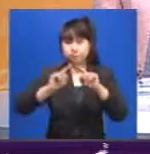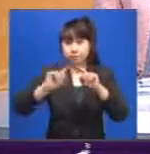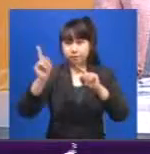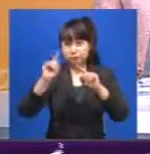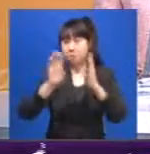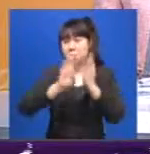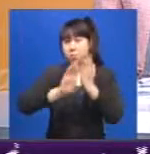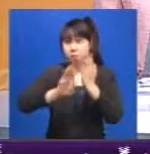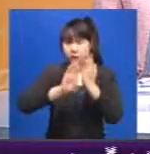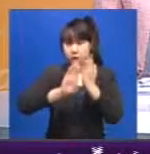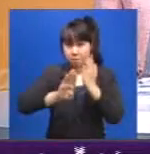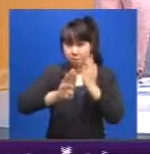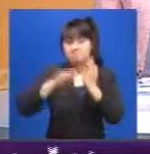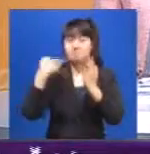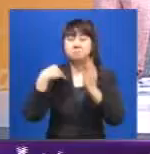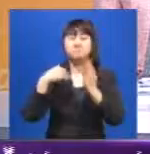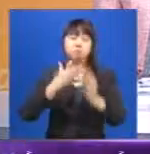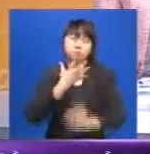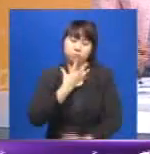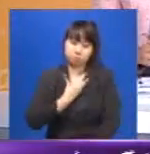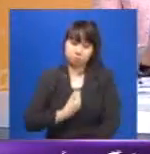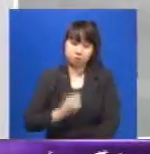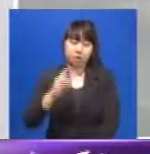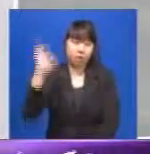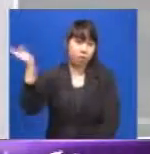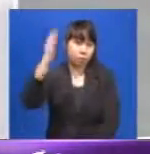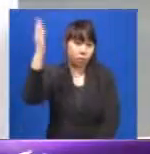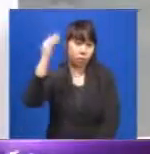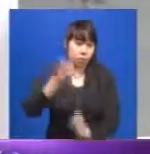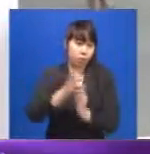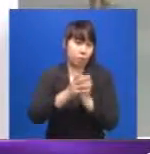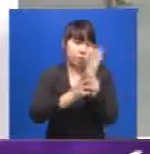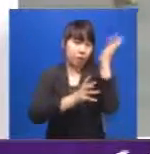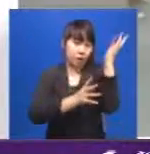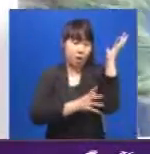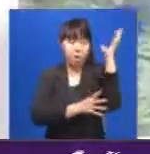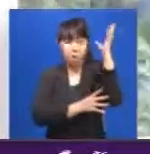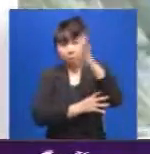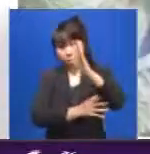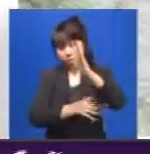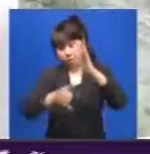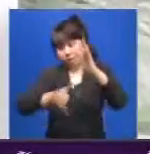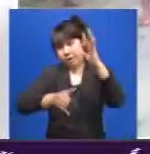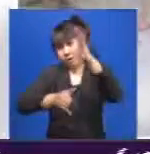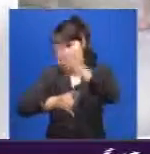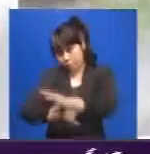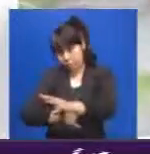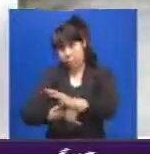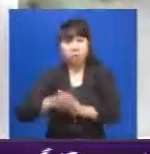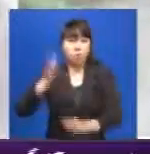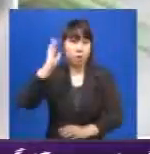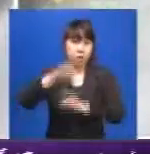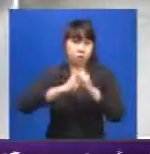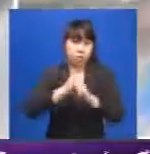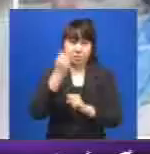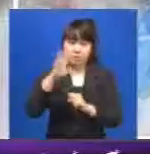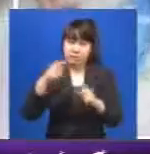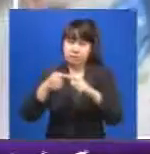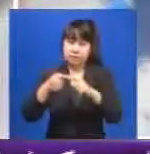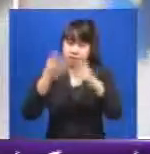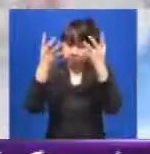จังหวัดบุรีรัมย์ที่เกิดเหตุสลดขึ้นเมื่อพายุนะคะพัดต้นไม้ใหญ่หักโค่นทับเด็กชายอายุ 14ปีได้รับบาดเจ็บ